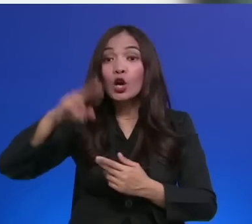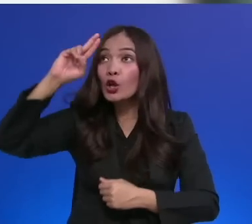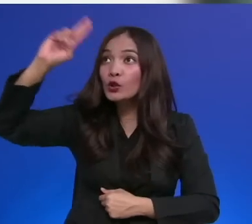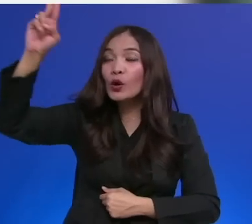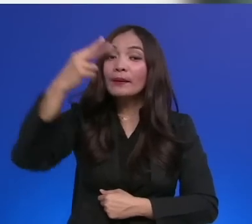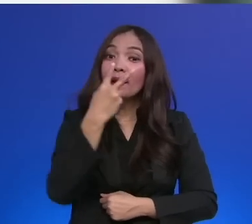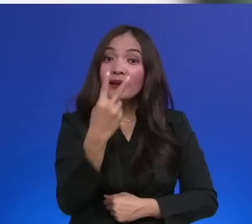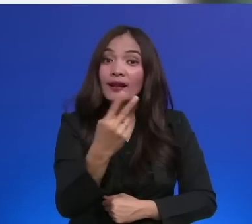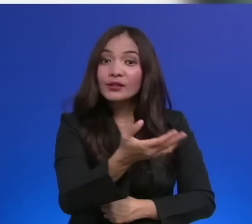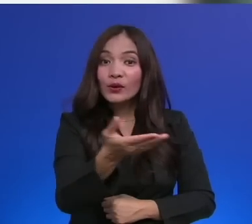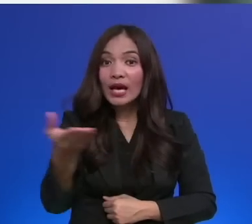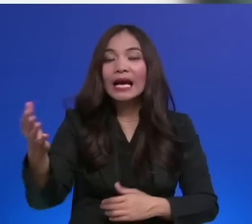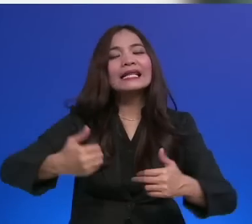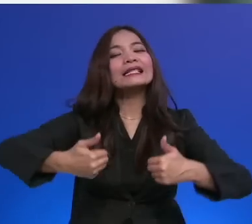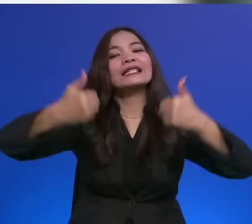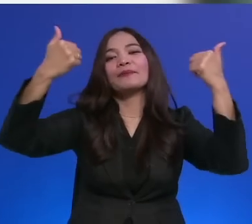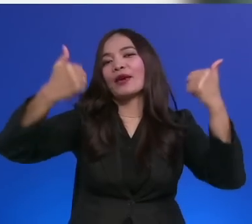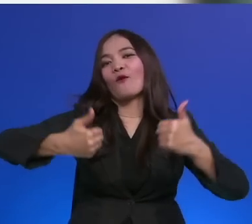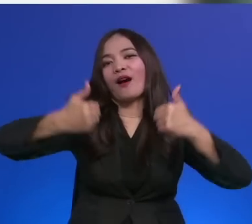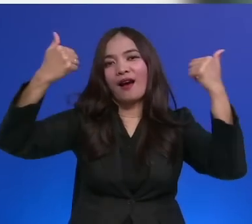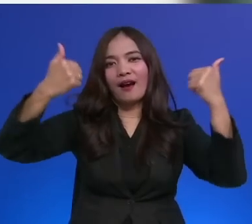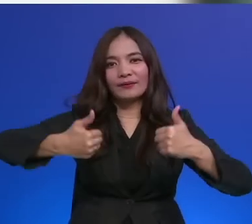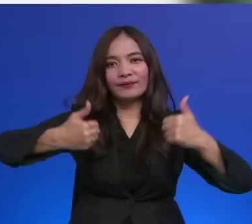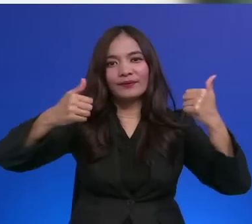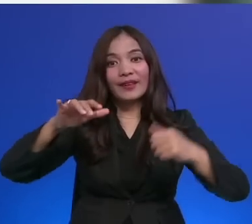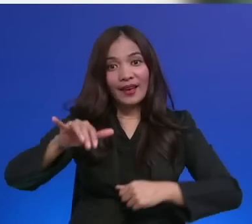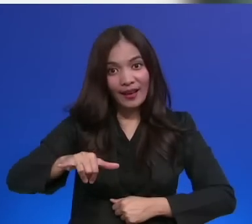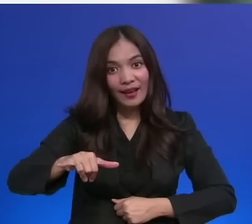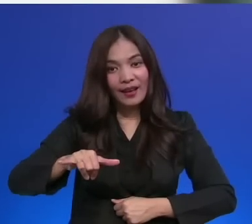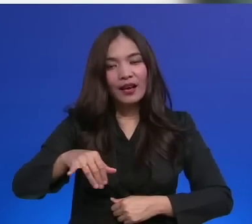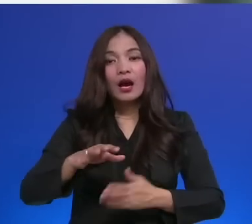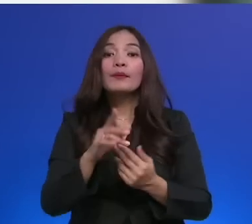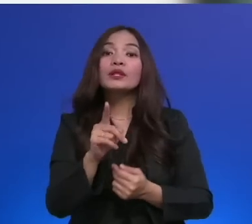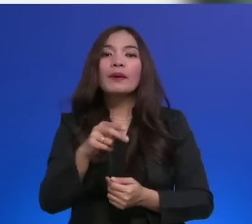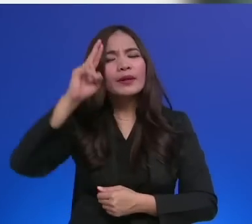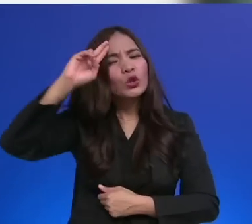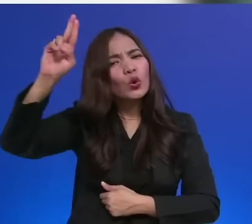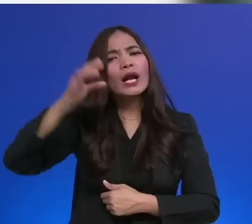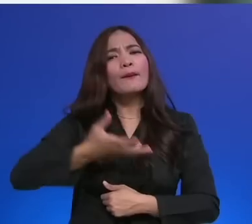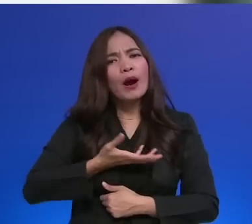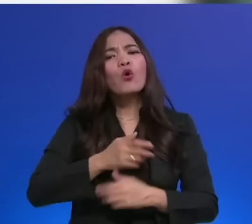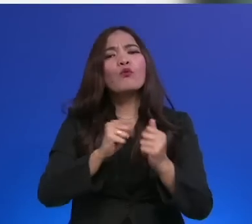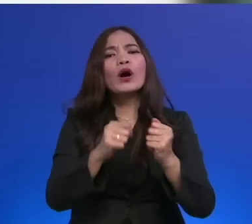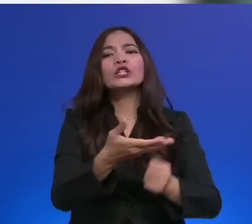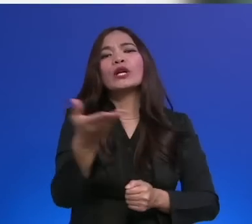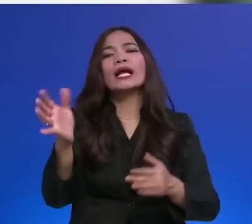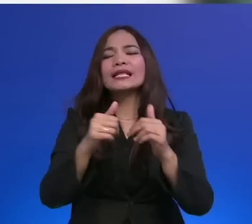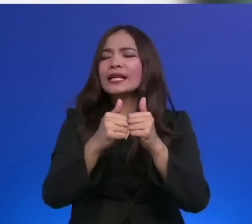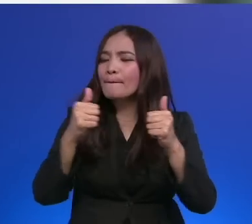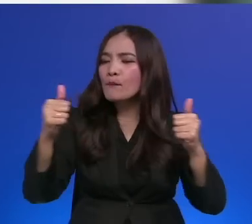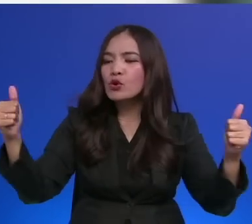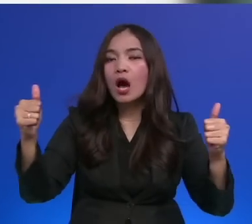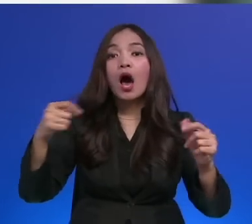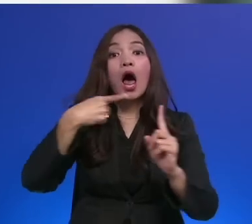memandang saudara istimewa ya, karena Tuhan mau menyempurnakan saudara. Dan ingat, semakin